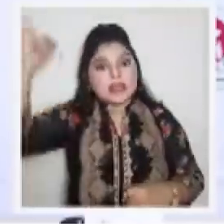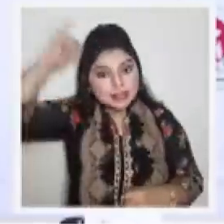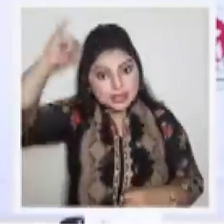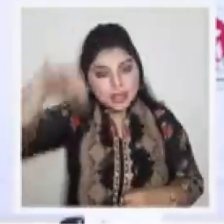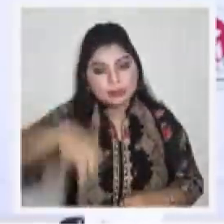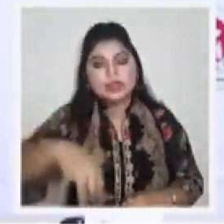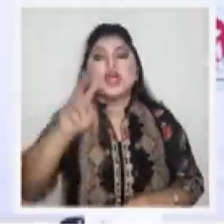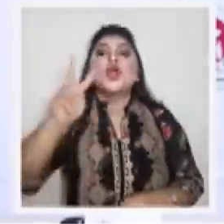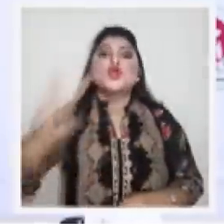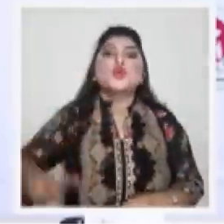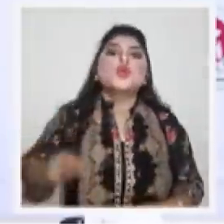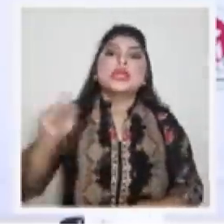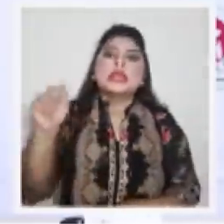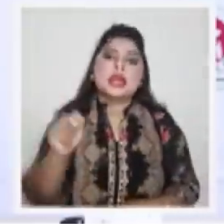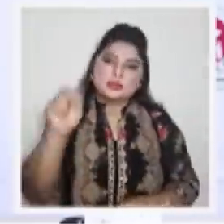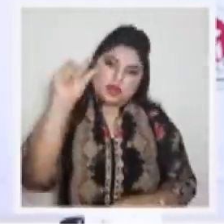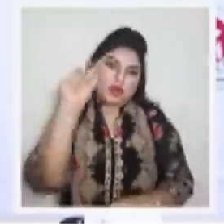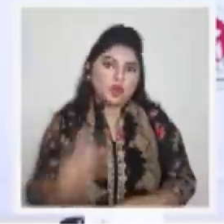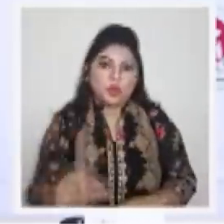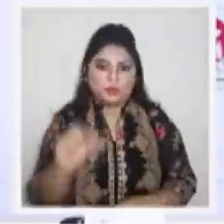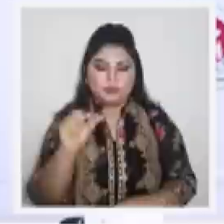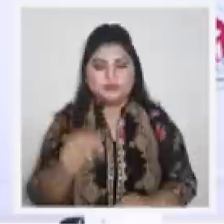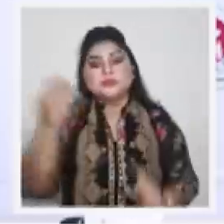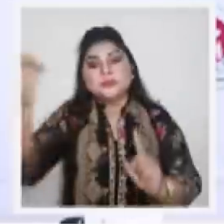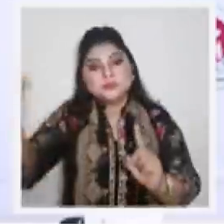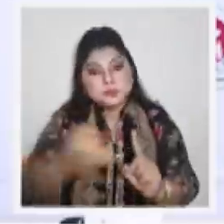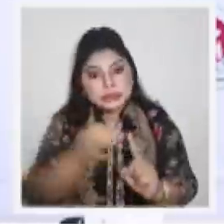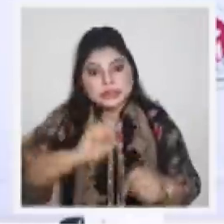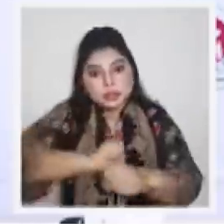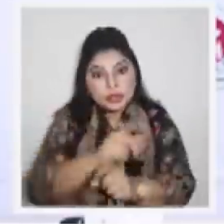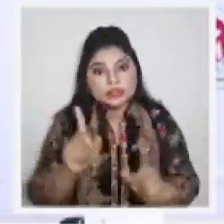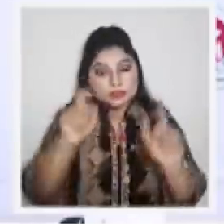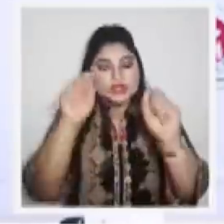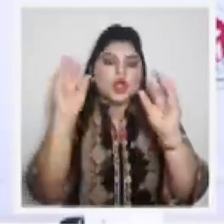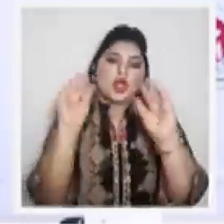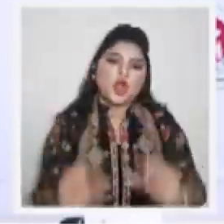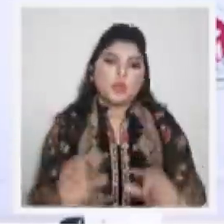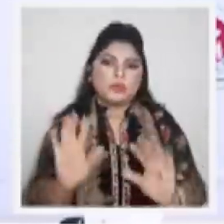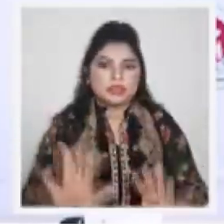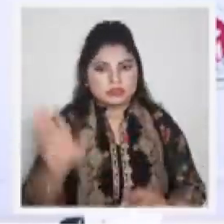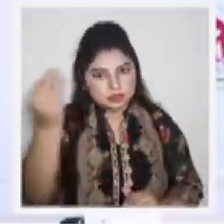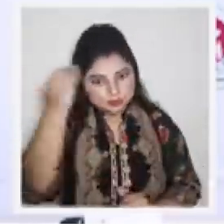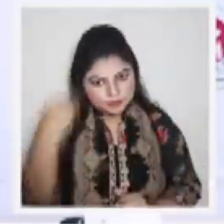দিনাজপুর, নীলফামারী, পঞ্চগড়, লালমনিরহাট, ঠাকুরগাঁ, গাইবান্ধা এবং সবচেয়ে কম কুড়িগ্রামে